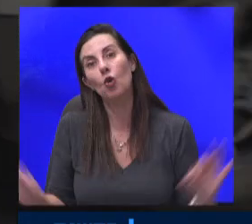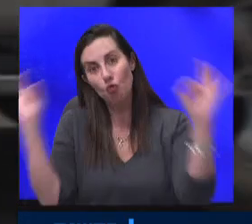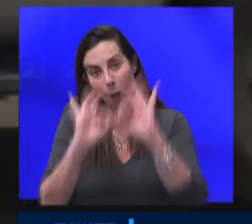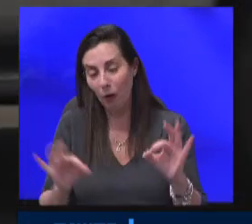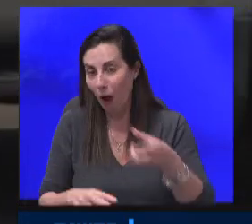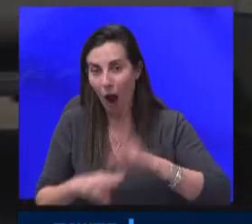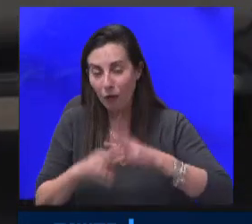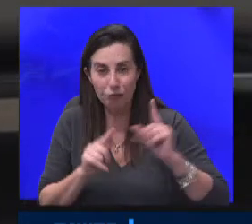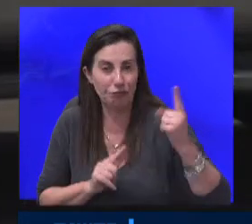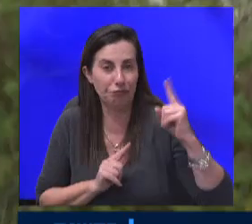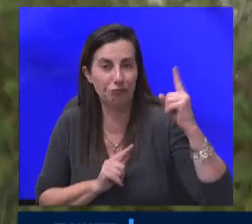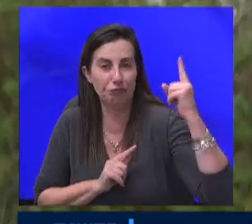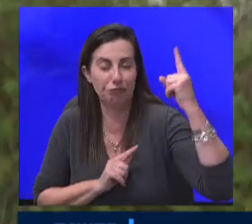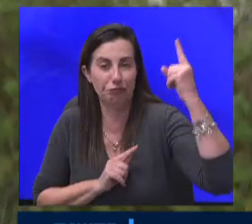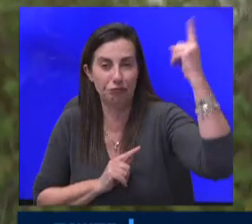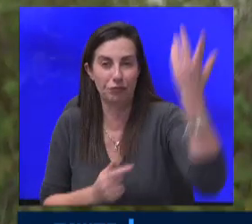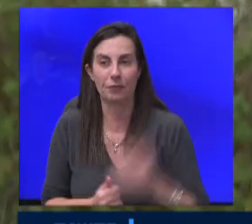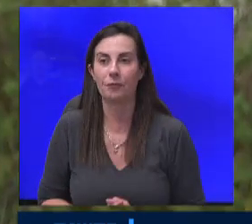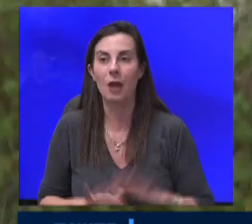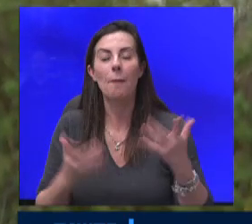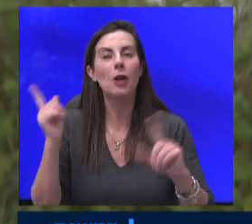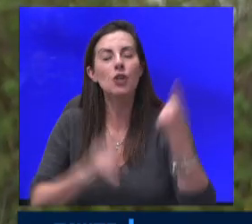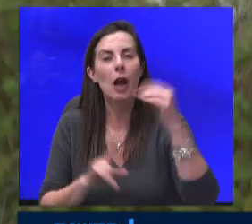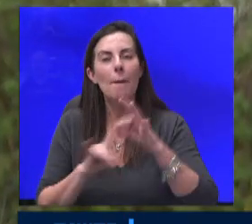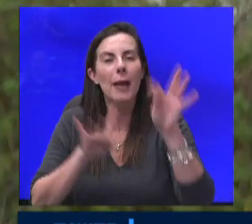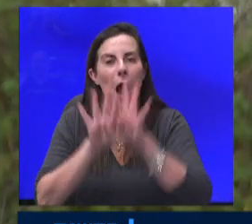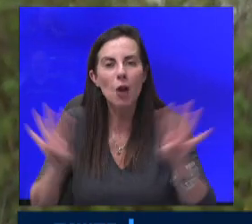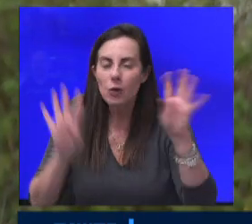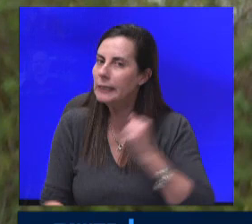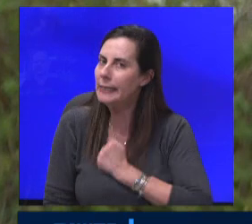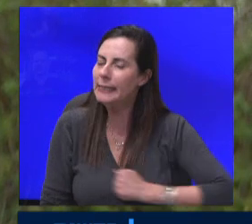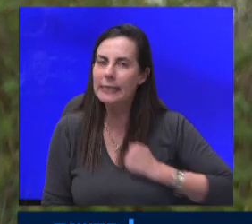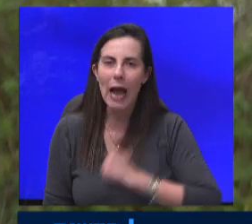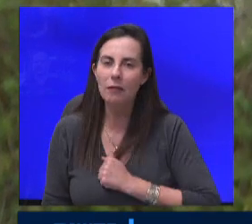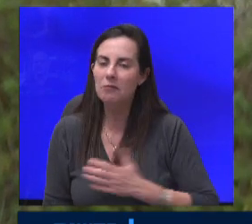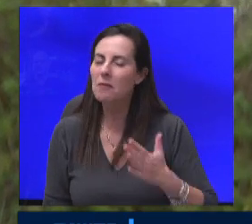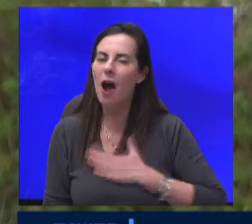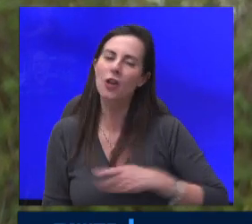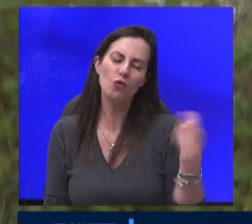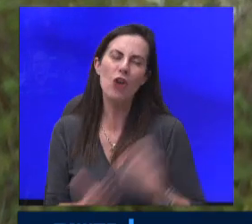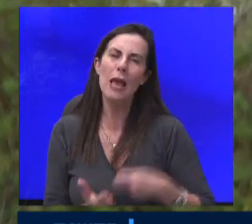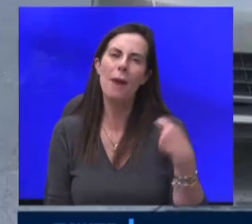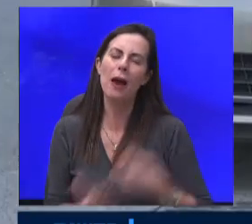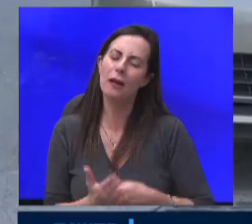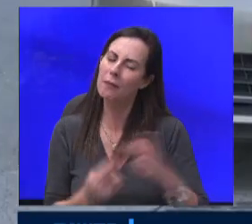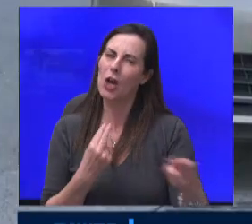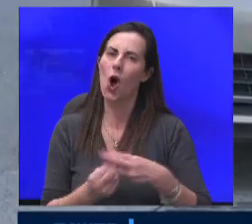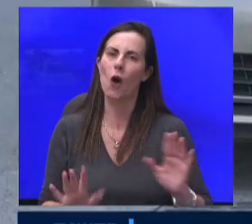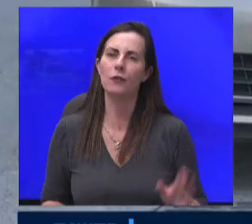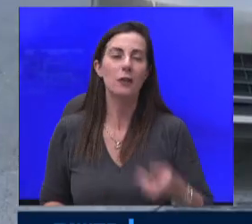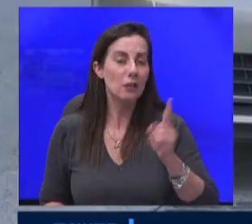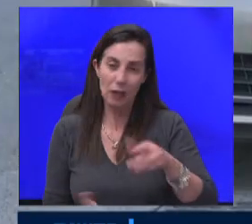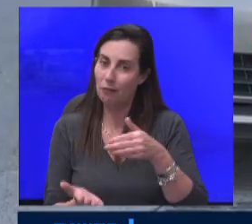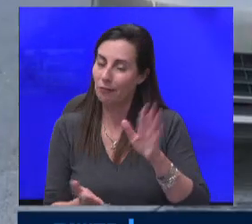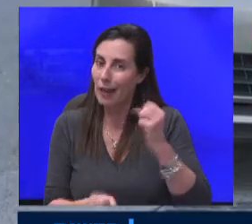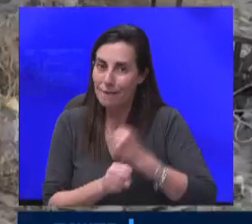התחלואה תמשיך לזנק בחדות. מה שקרה בחנוכה, לצערנו, אנחנו נשלם את המחיר בשבועות הקרובים. צריך בהמשך